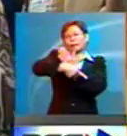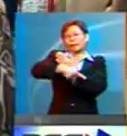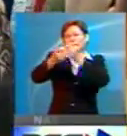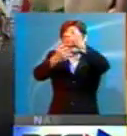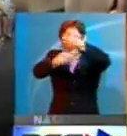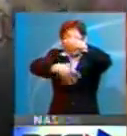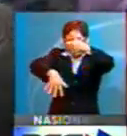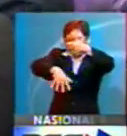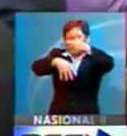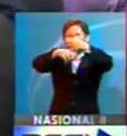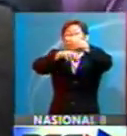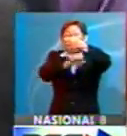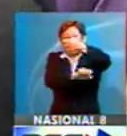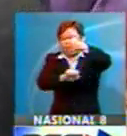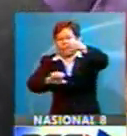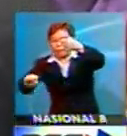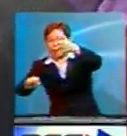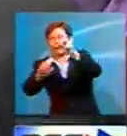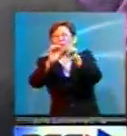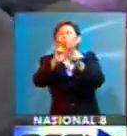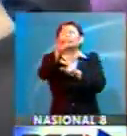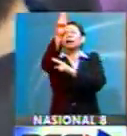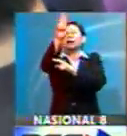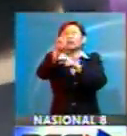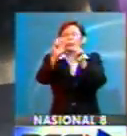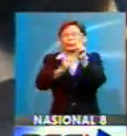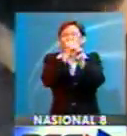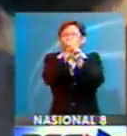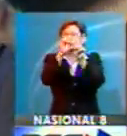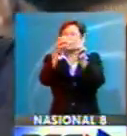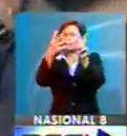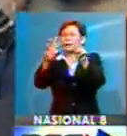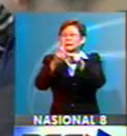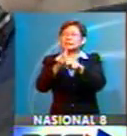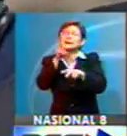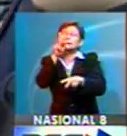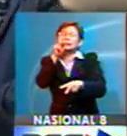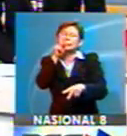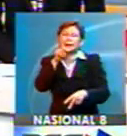Franchise Community Zone Utara 2014 di Sungai Petani, Kedah.